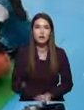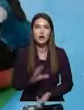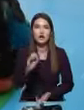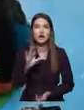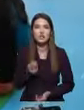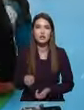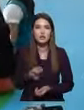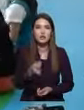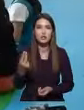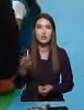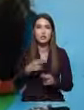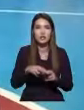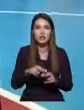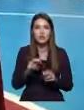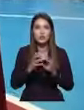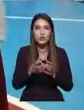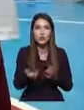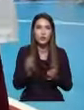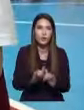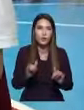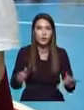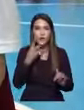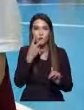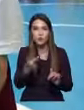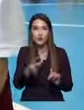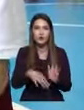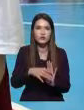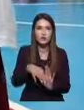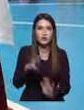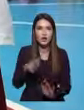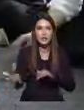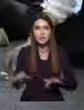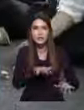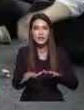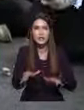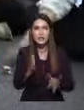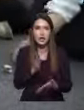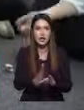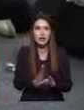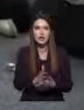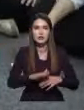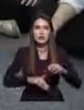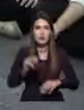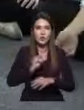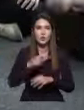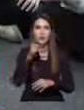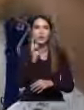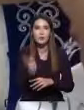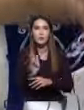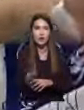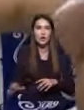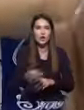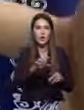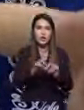ойыны жеткіншектің дүниетанымын кеңейтіп, көру қабілетін жақсартып, шапшаң қимылдауға жетелейді, шынықтырады дейді педагог мамандар. Облыс